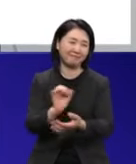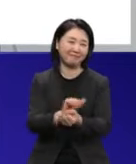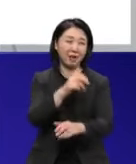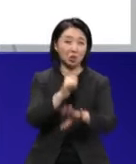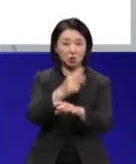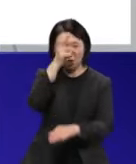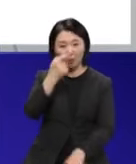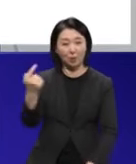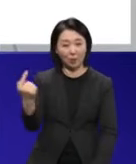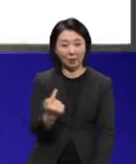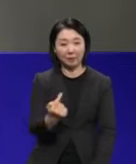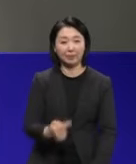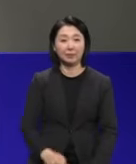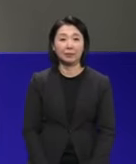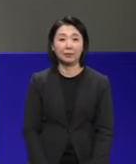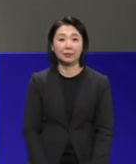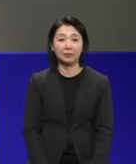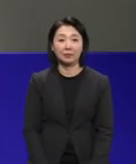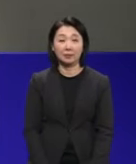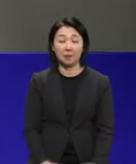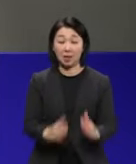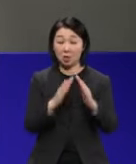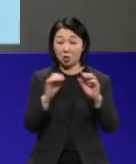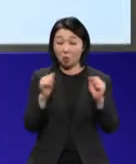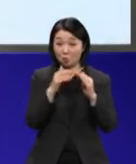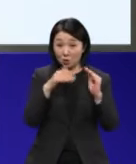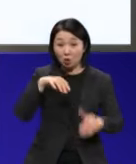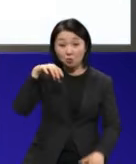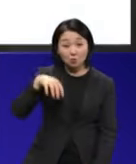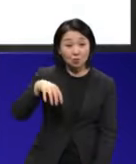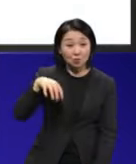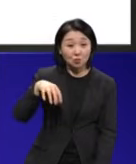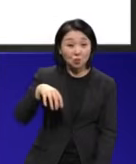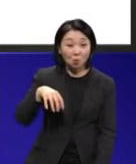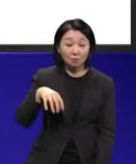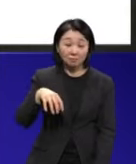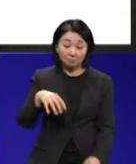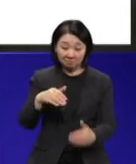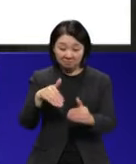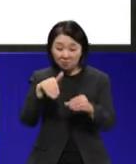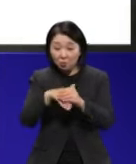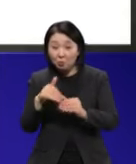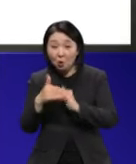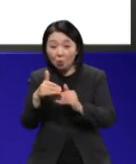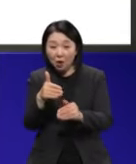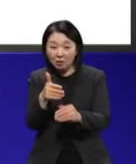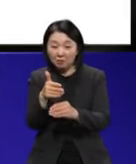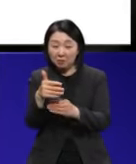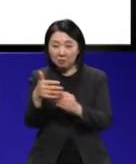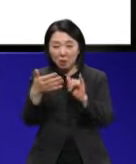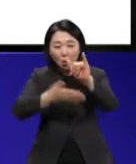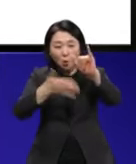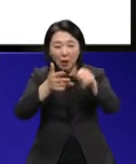경찰이 출동했습니다 전북 전주의 한 투표소에서는 투표 과정을 온라인으로